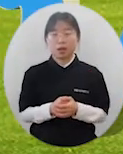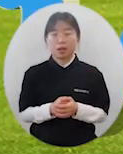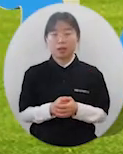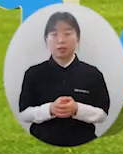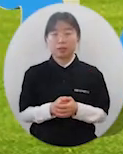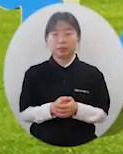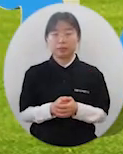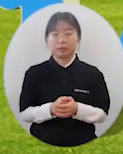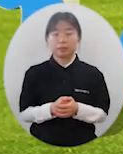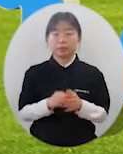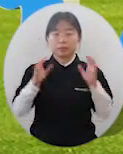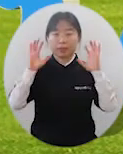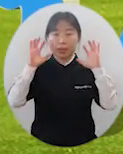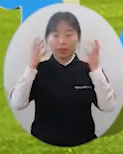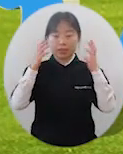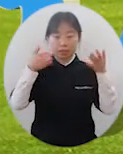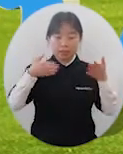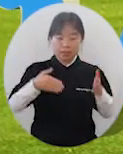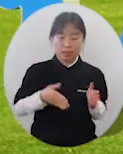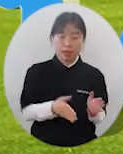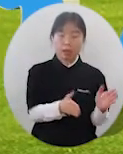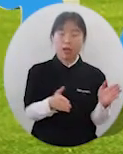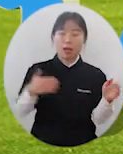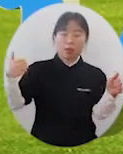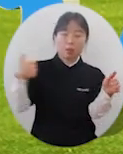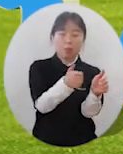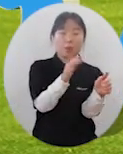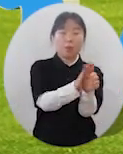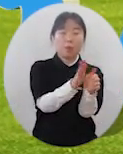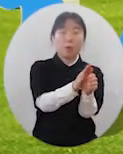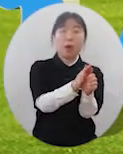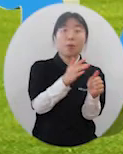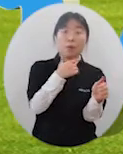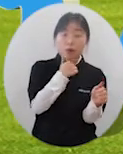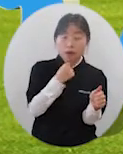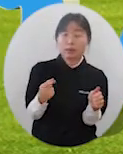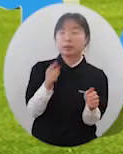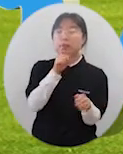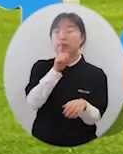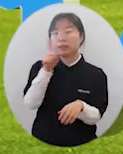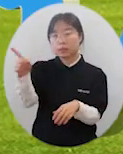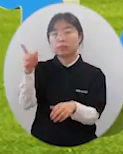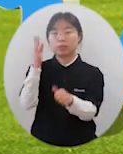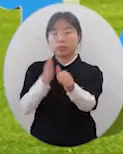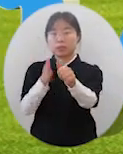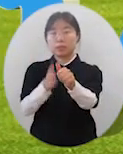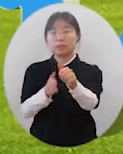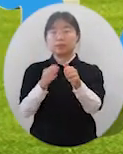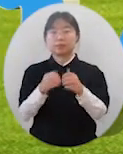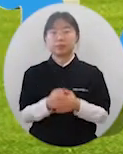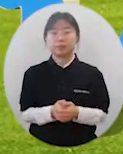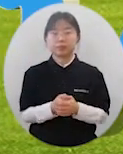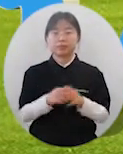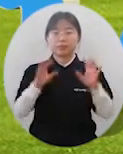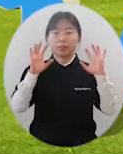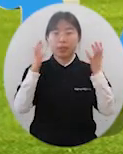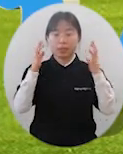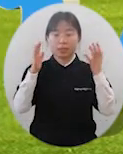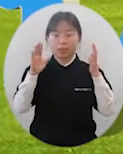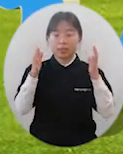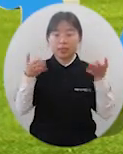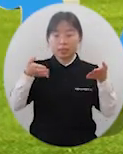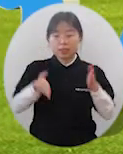산모 신생아 도우미 서비스를 희망하는 산모는 출산 예정 40일 전부터 출산 후 30일까지 산모 신생아